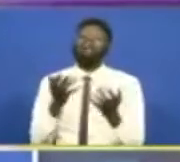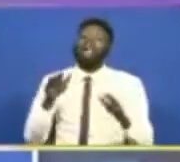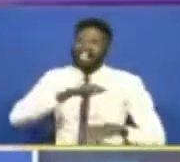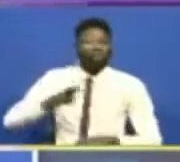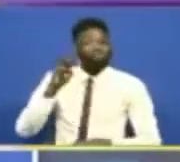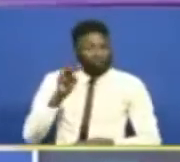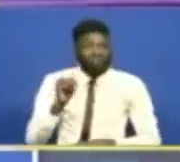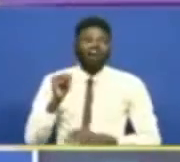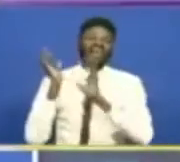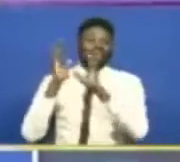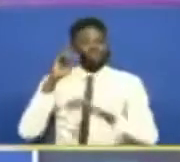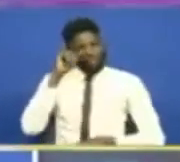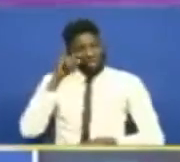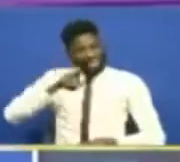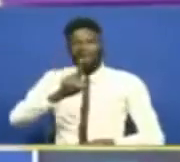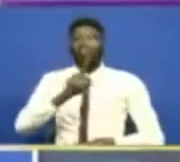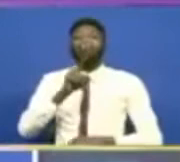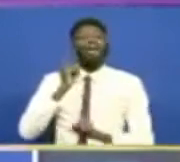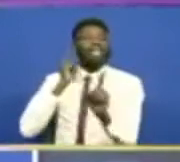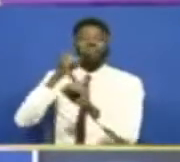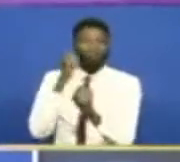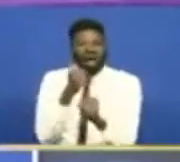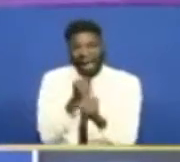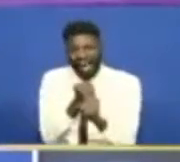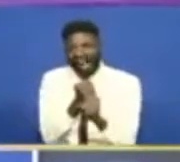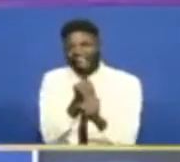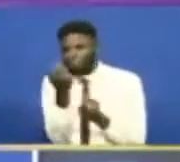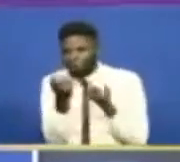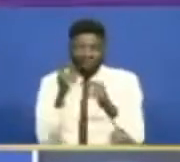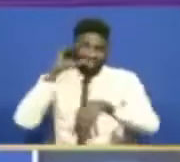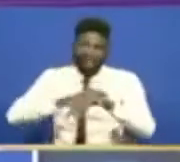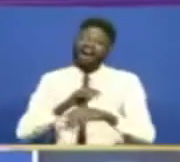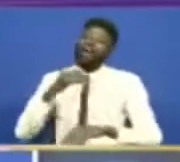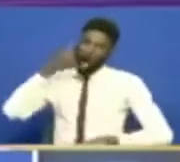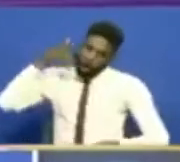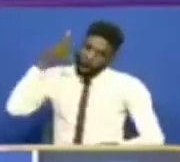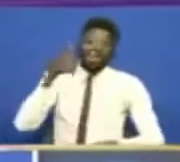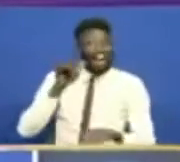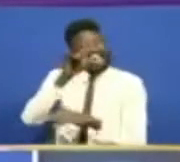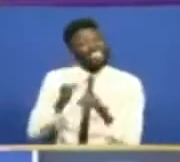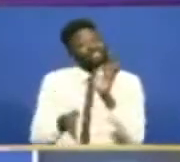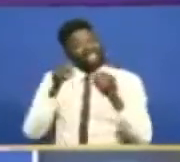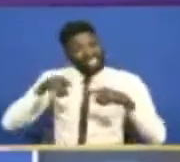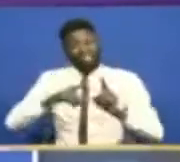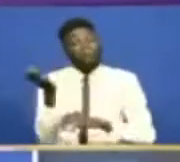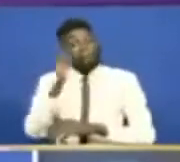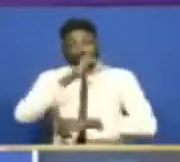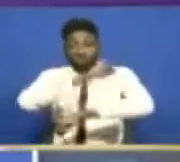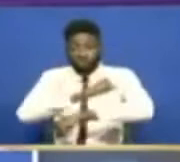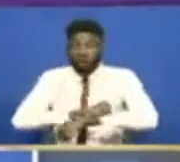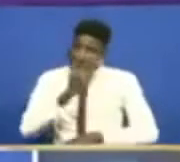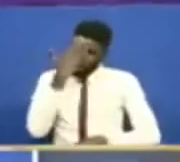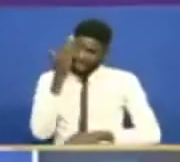na anatafuta hela duni, pigia simu sasa hivi umwambie asipojisalimisha shuleni Jumatatu